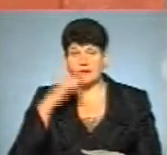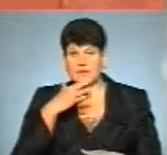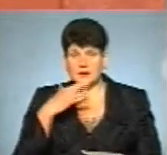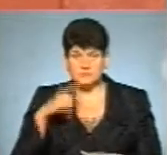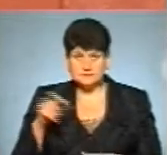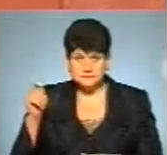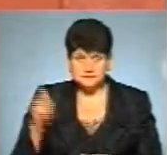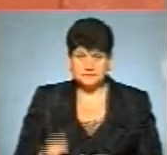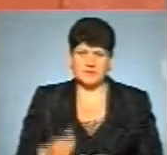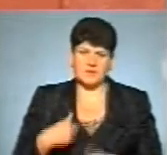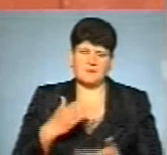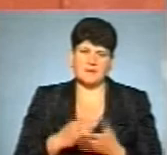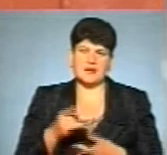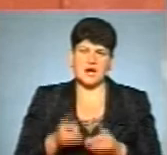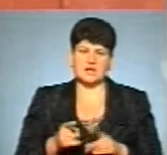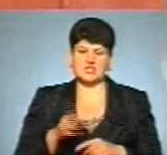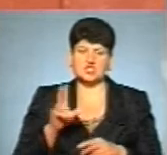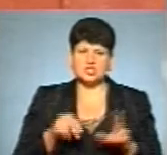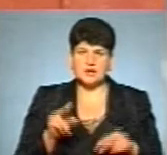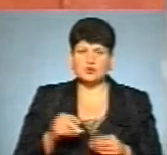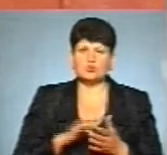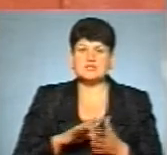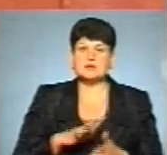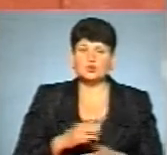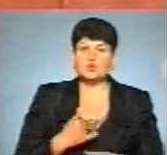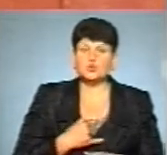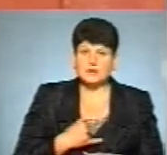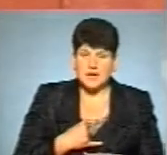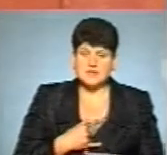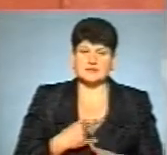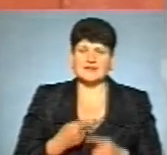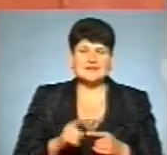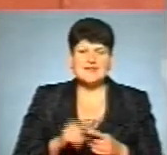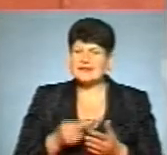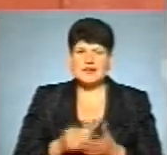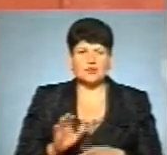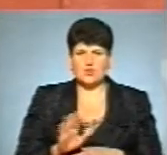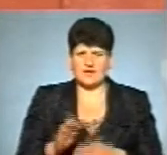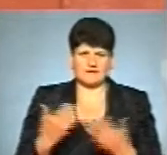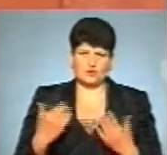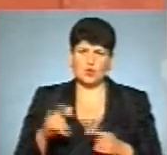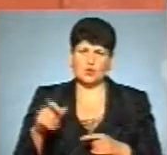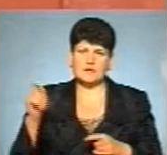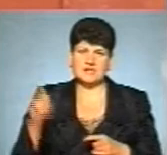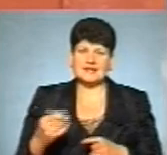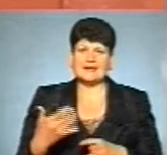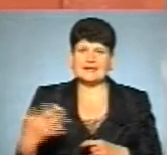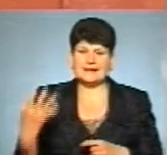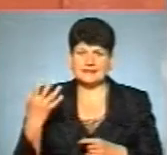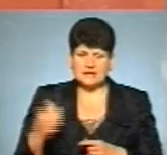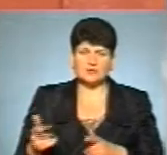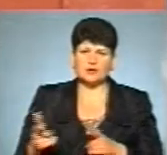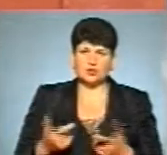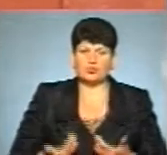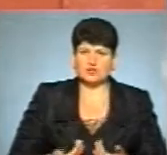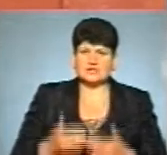до нас. Ми маємо реальний шанс, щоб туристи були в нас, і оце якраз недорогий відпочинок. Тобто люди приїжджають на декілька днів, вони готові